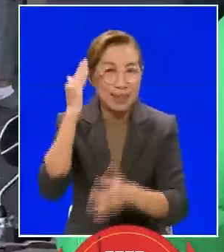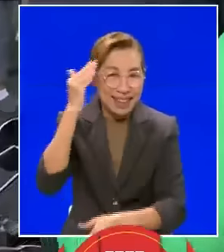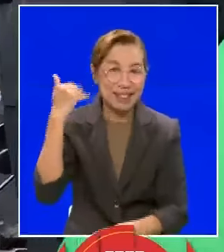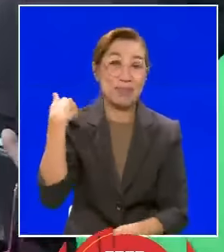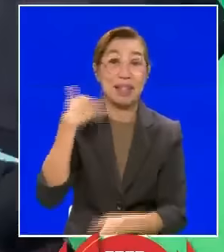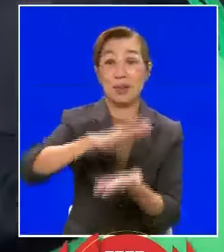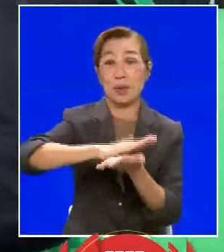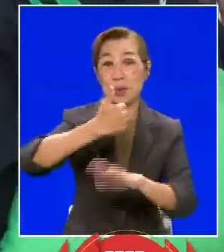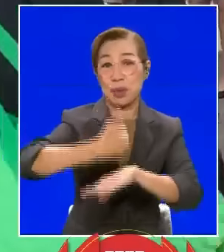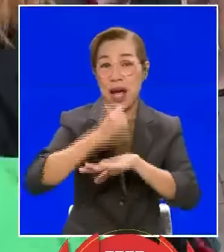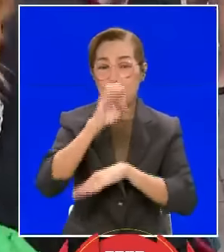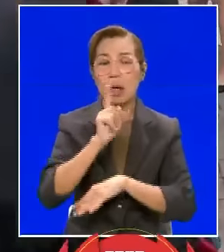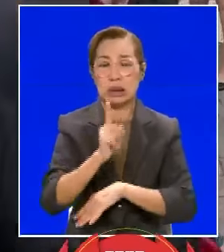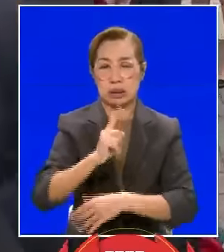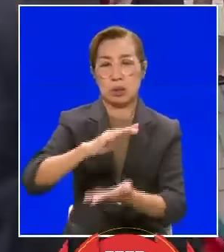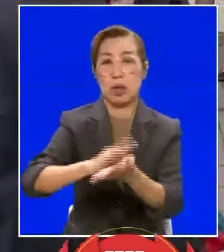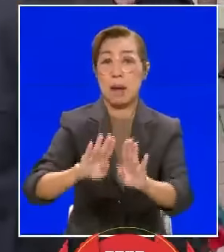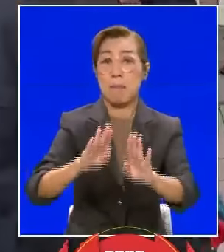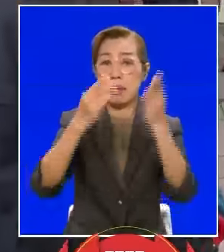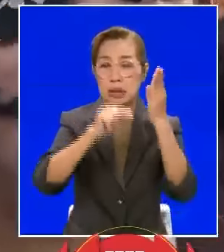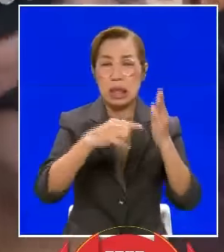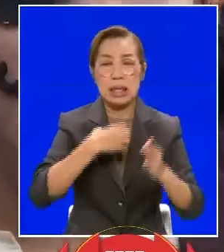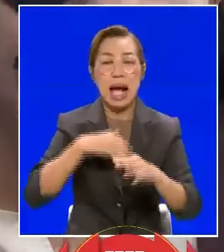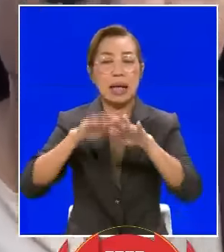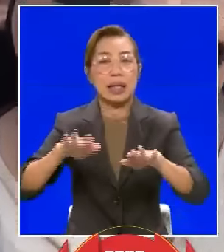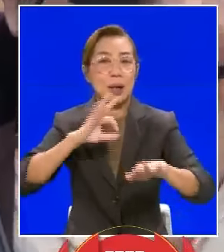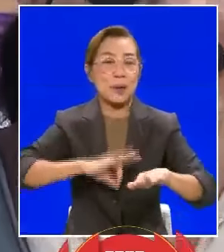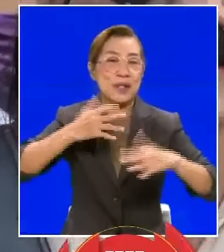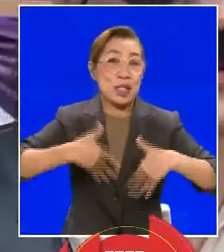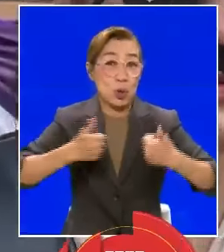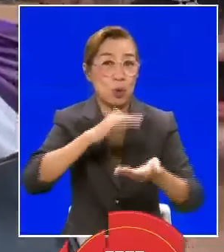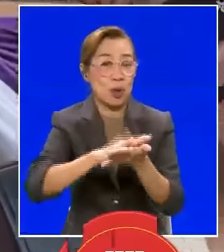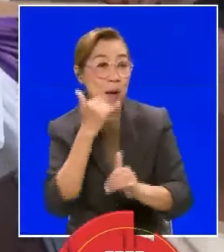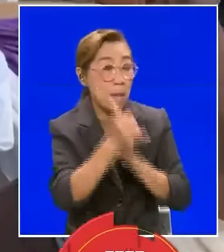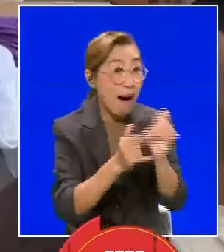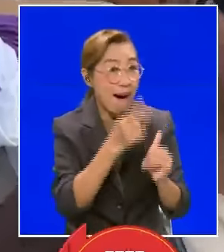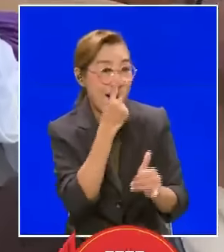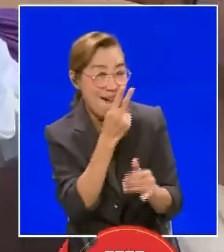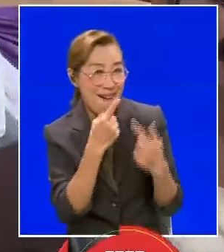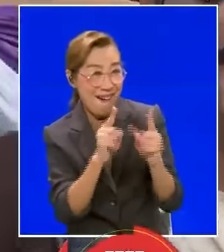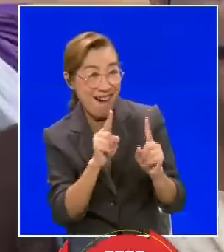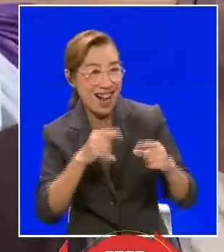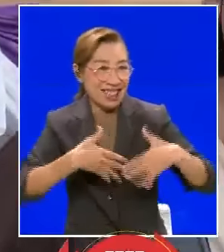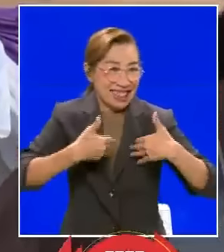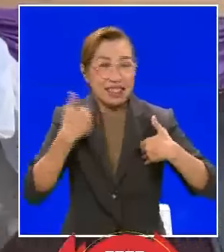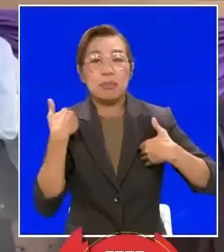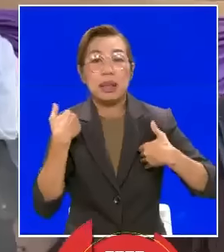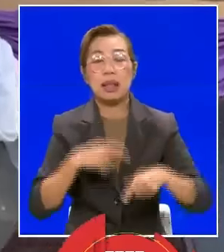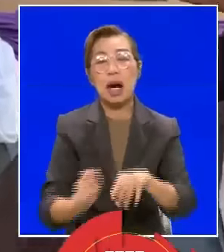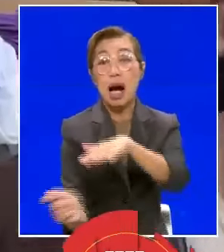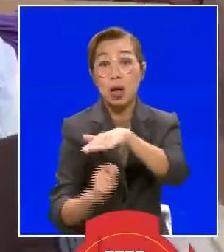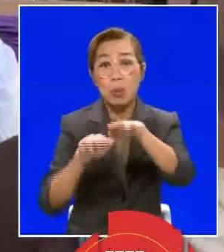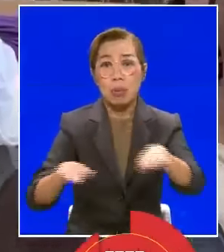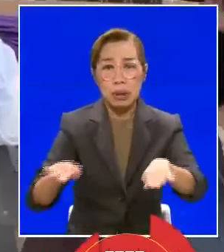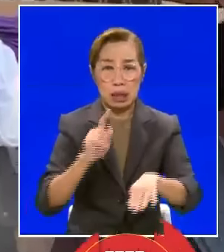อกว่าวันเปิดเทอมวันแรกก็อยากให้เด็กๆสนุกกับการมาโรงเรียนนะครับโดยเฉพาะบางคนเนี่ยน้องๆอนุบาลมาโรงเรียนแล้วจะก